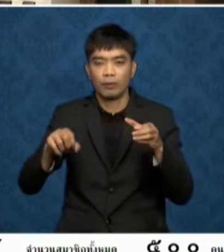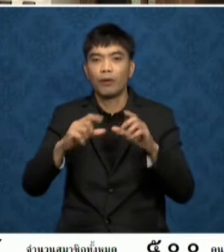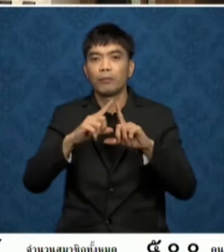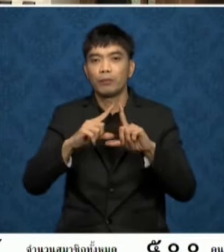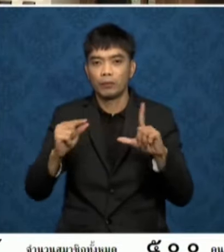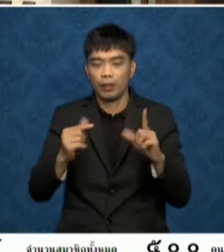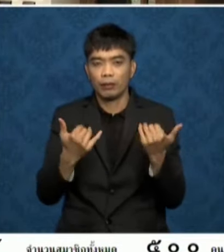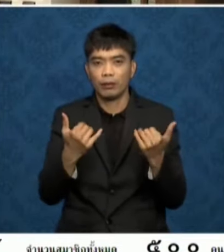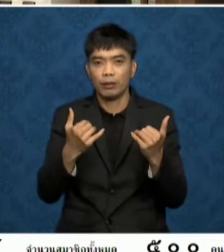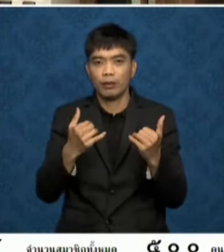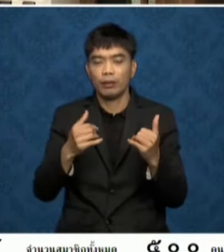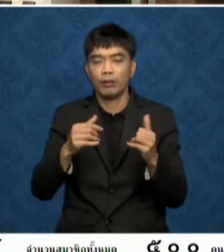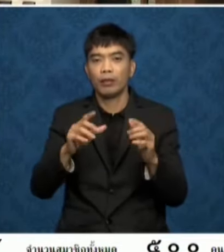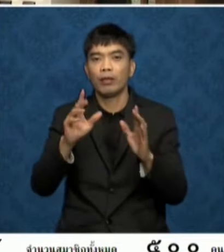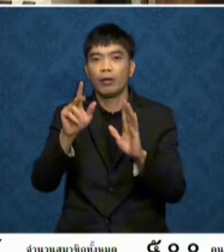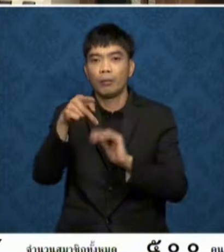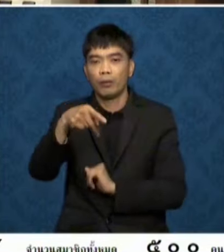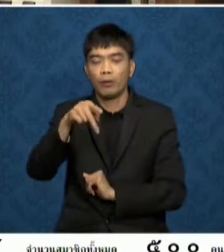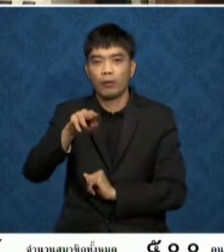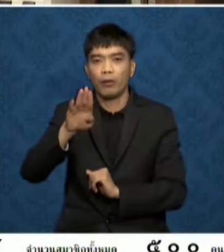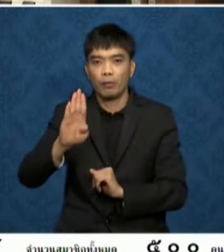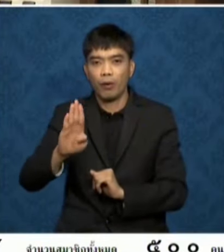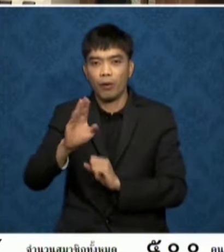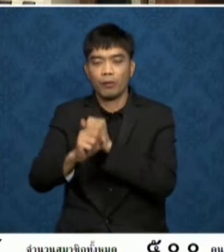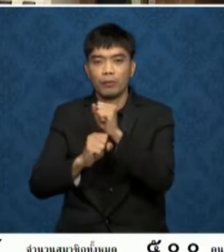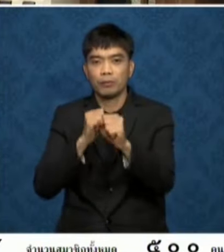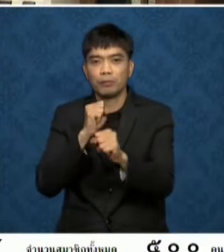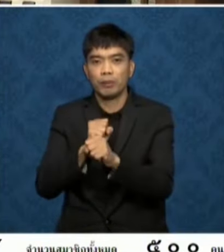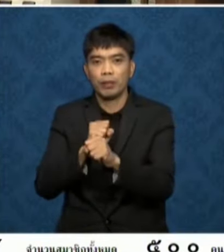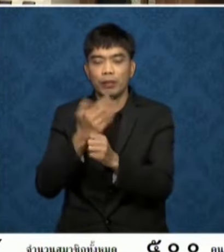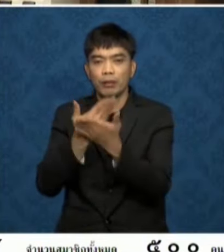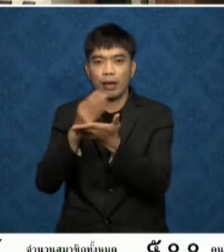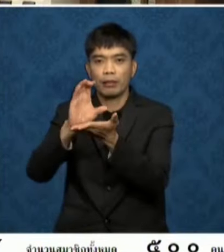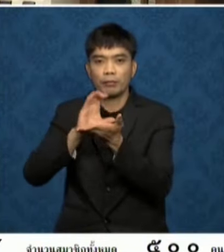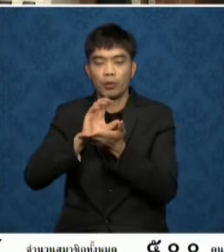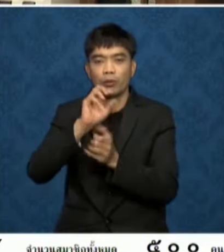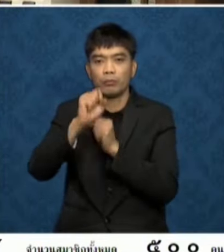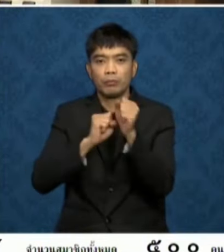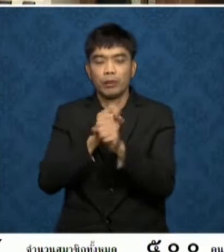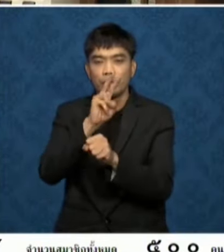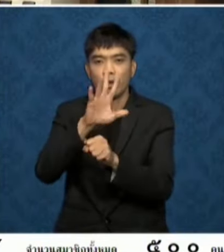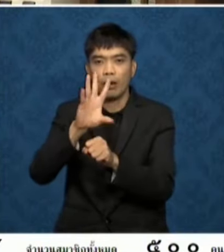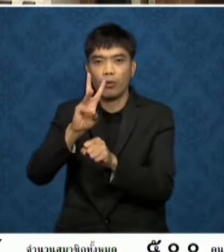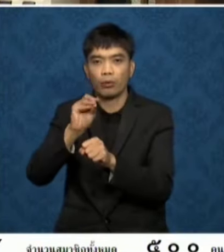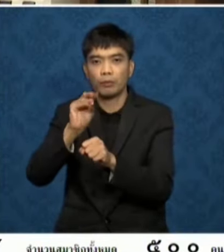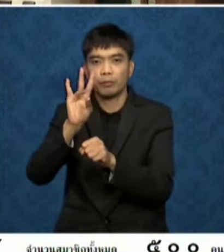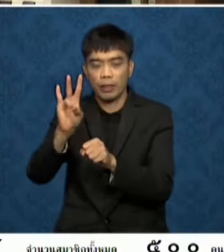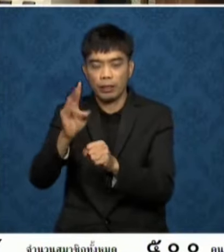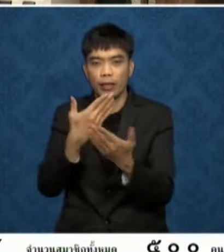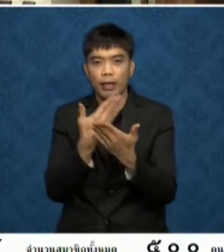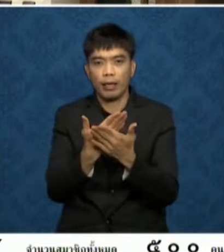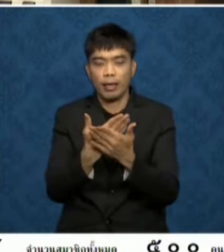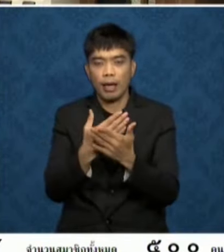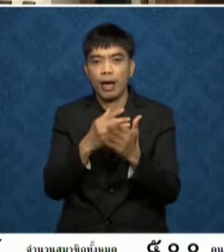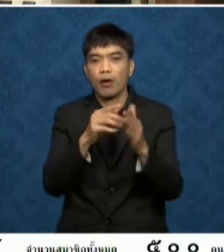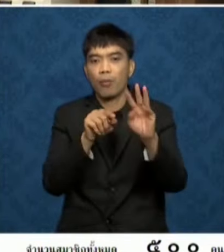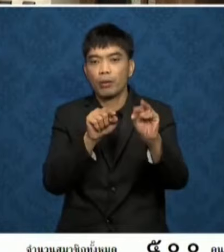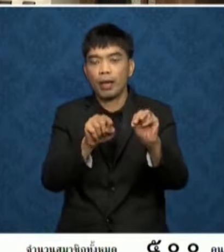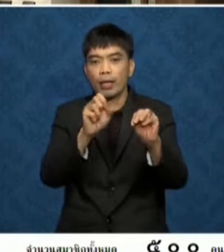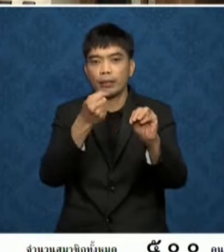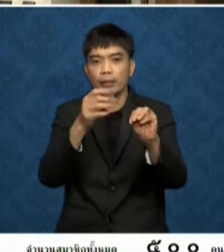ชบัญญัติงบประมาณรายจ่ายประจำปีงบประมาณ67ดิฉันได้ขอแปรยติตัดลดงบประมาณในมาตรา18ของกระทรวงพลังงานล